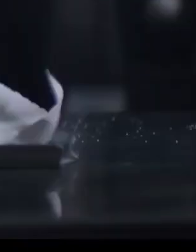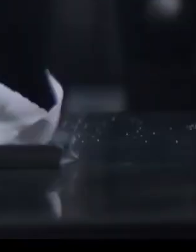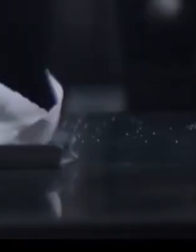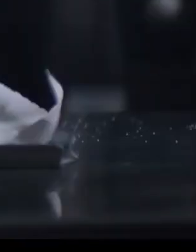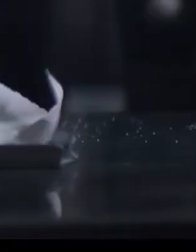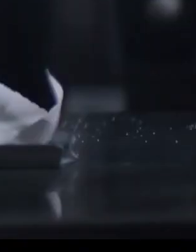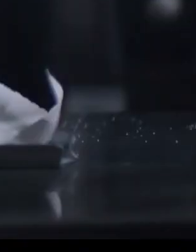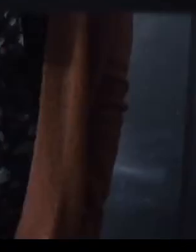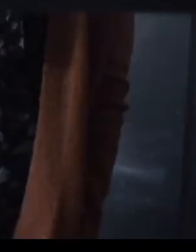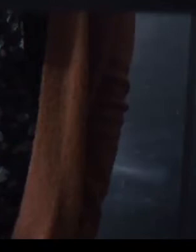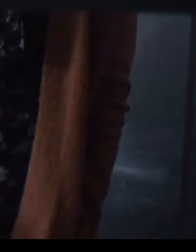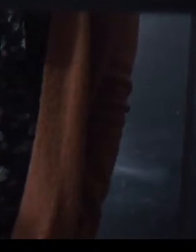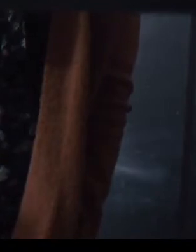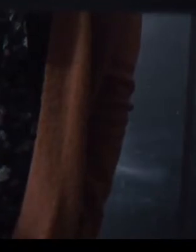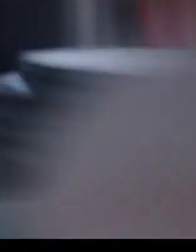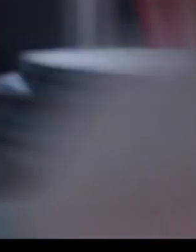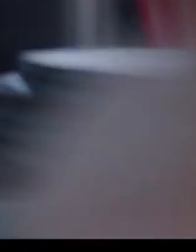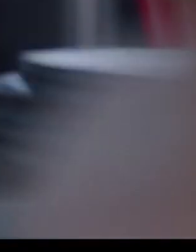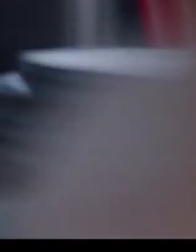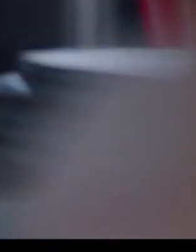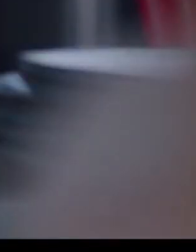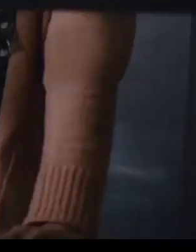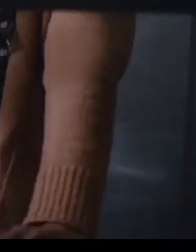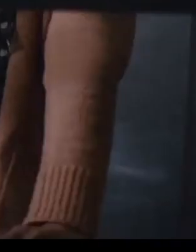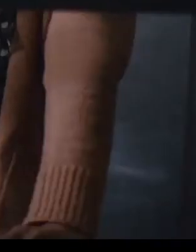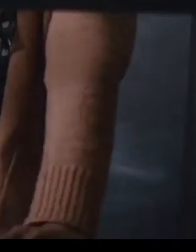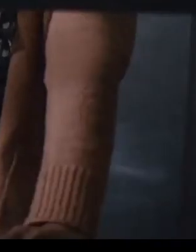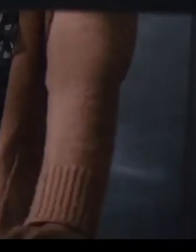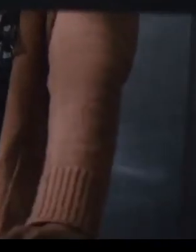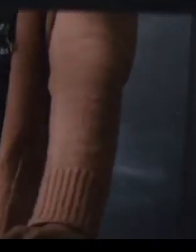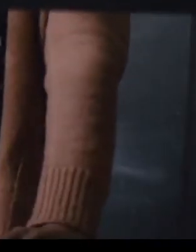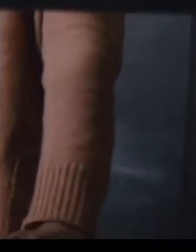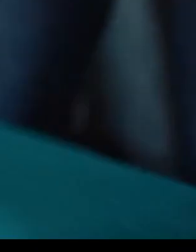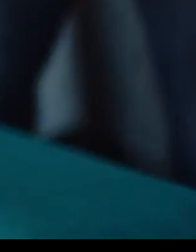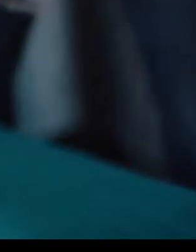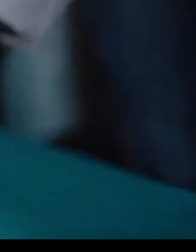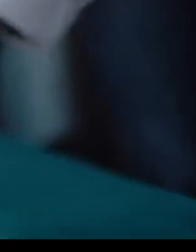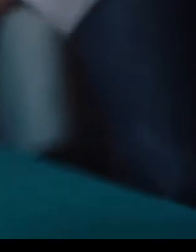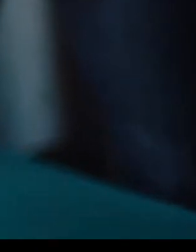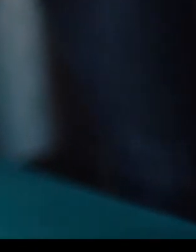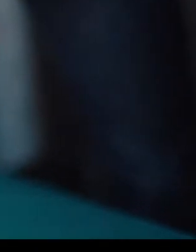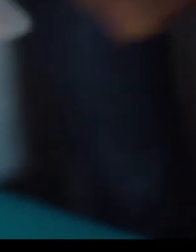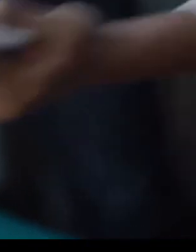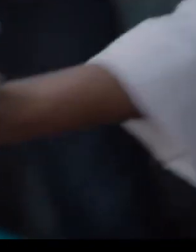베프 이사벨라가 러브 사라를 오픈하는데요.